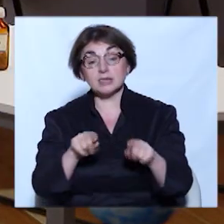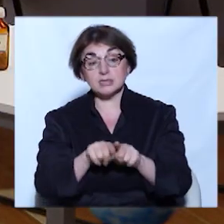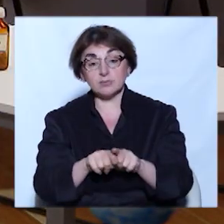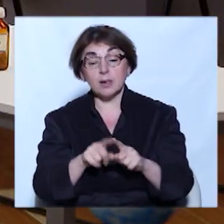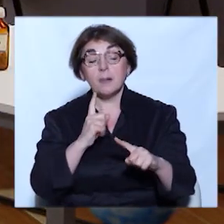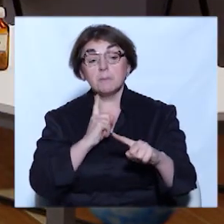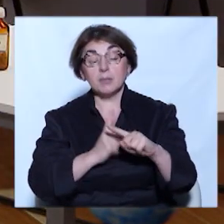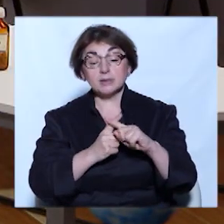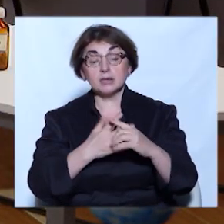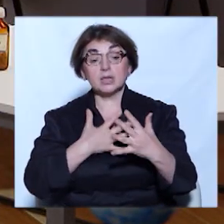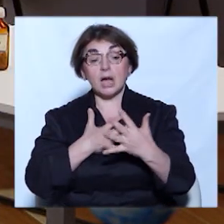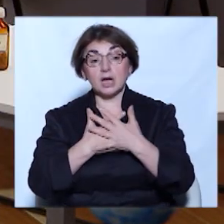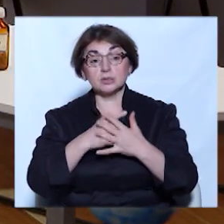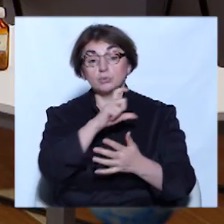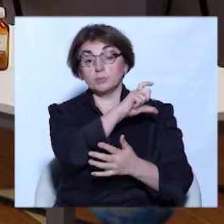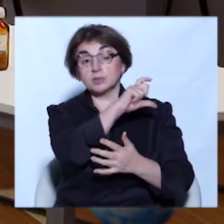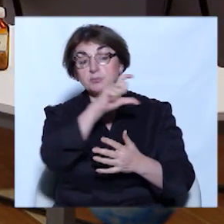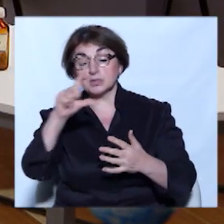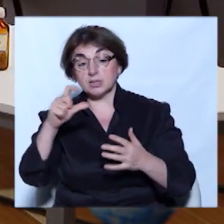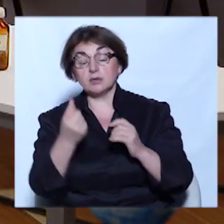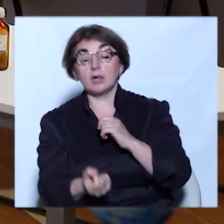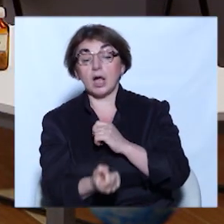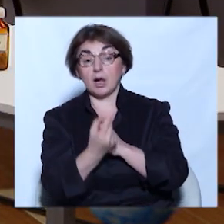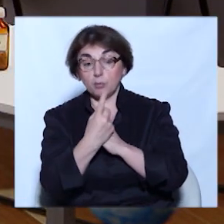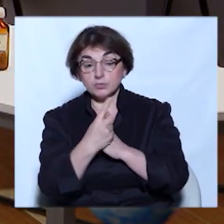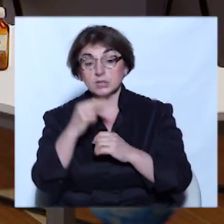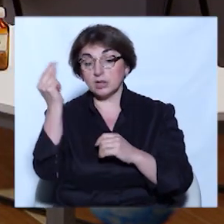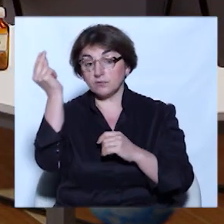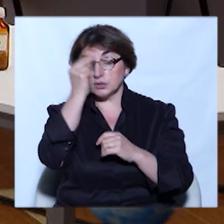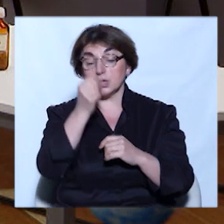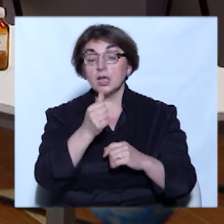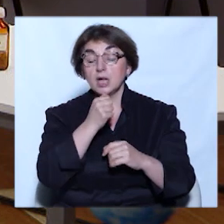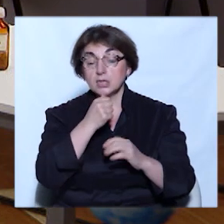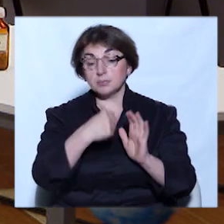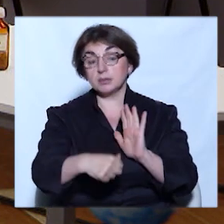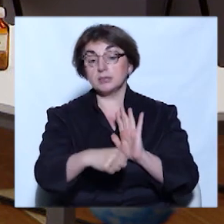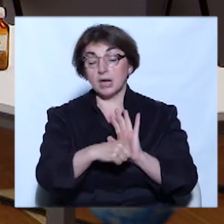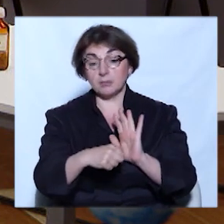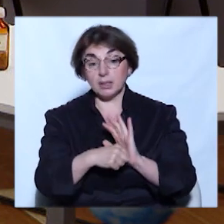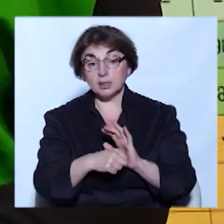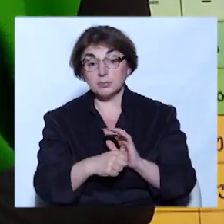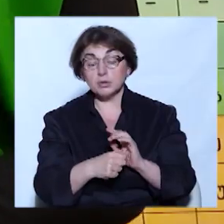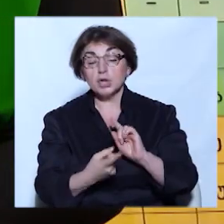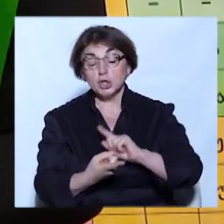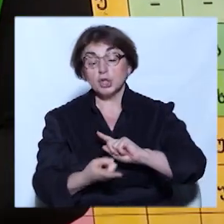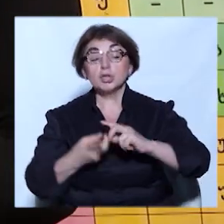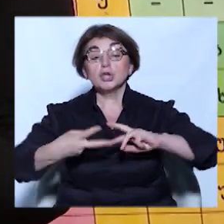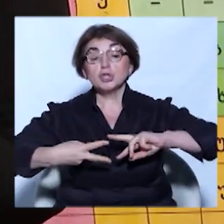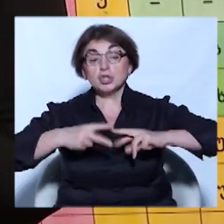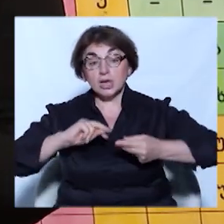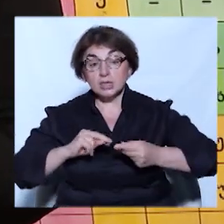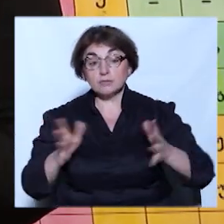მეტალთა აქტიურობის მწკრივი ამოვიცანით და შევისწავლეთ ექსპერიმენტის საშუალებით, ჩანაცვლების